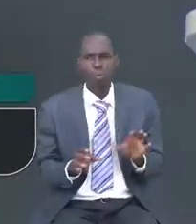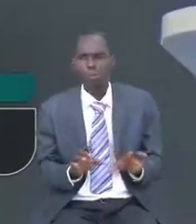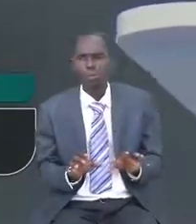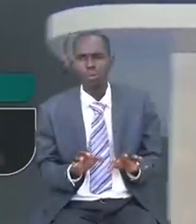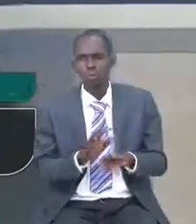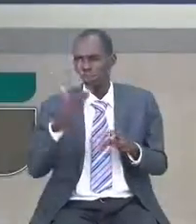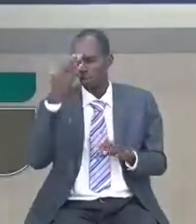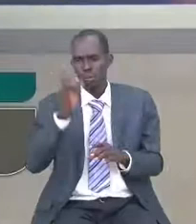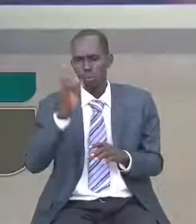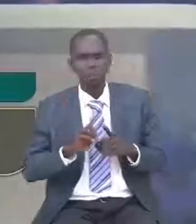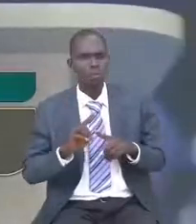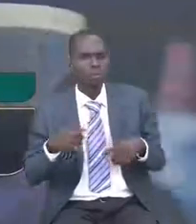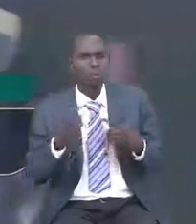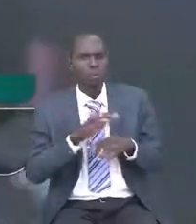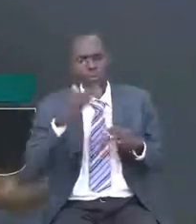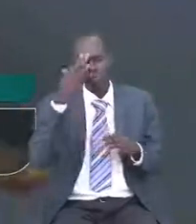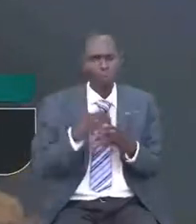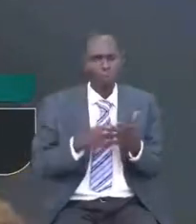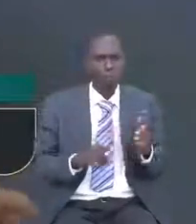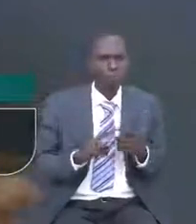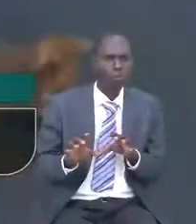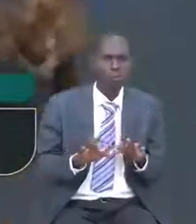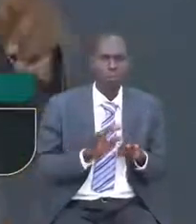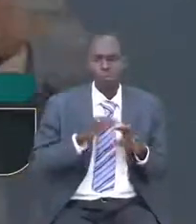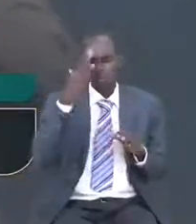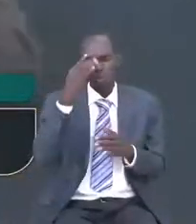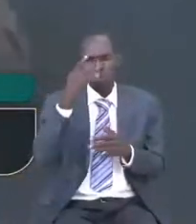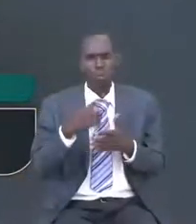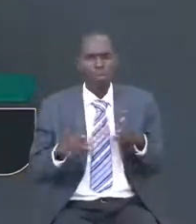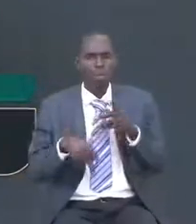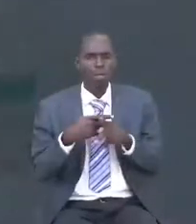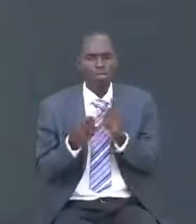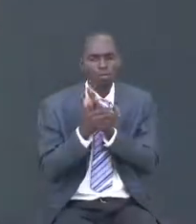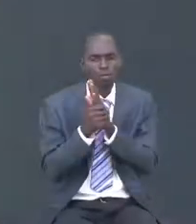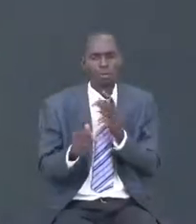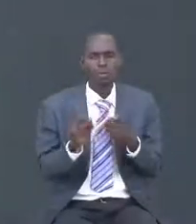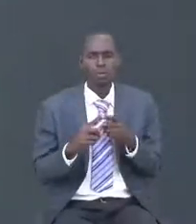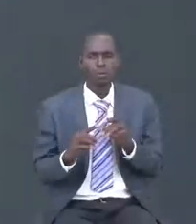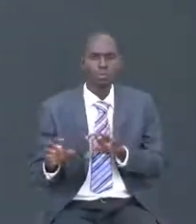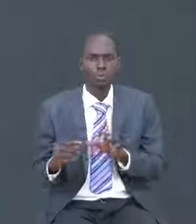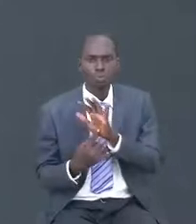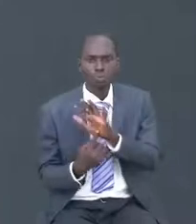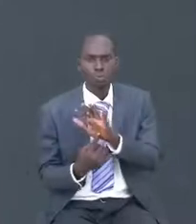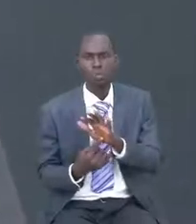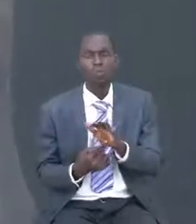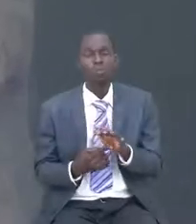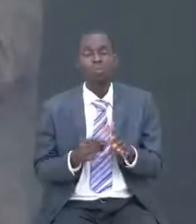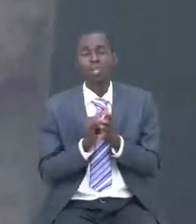pas où il sera et quelle compétence doit-il manifester ou acquérir. Non, il a un objectif. Et